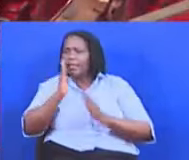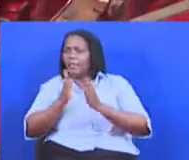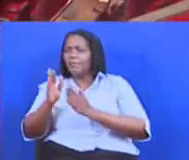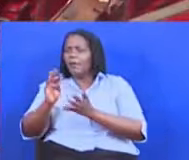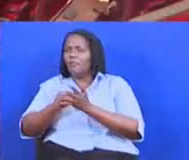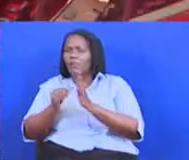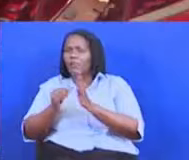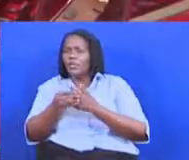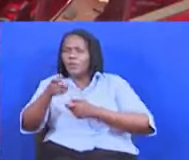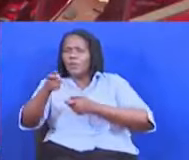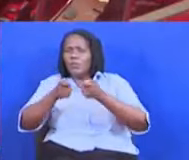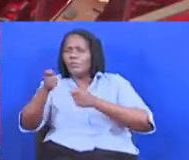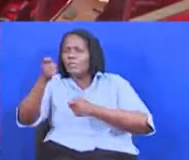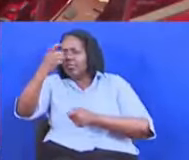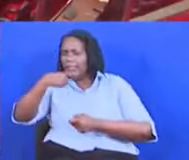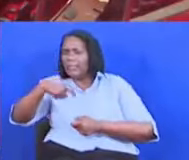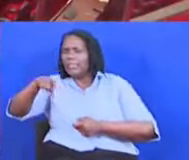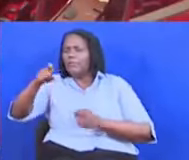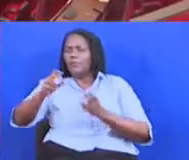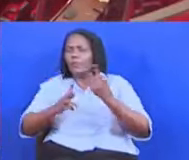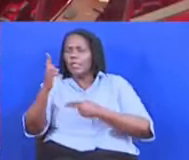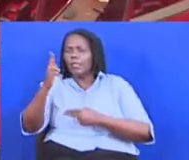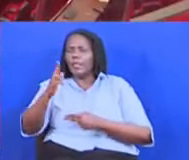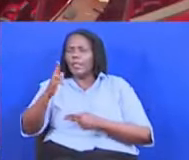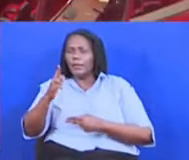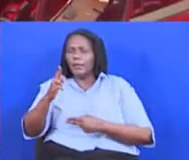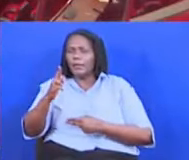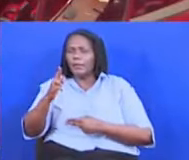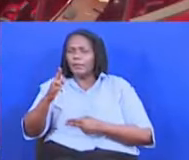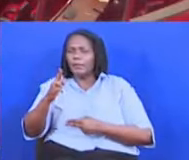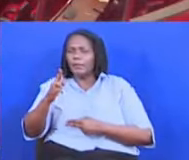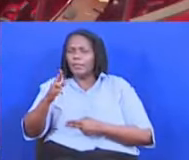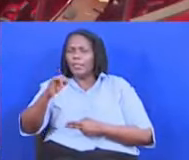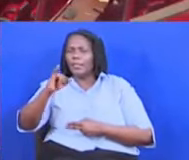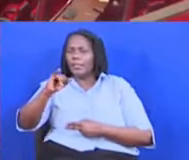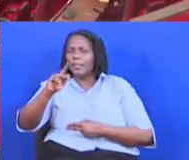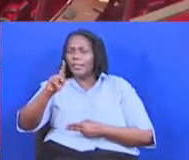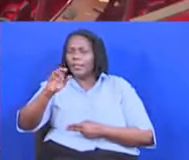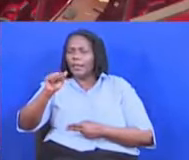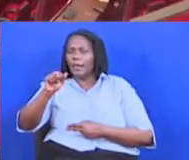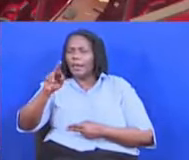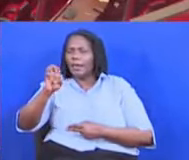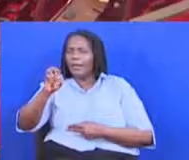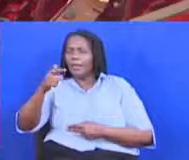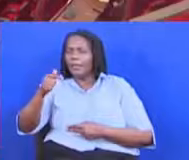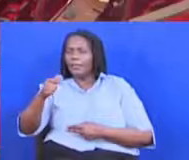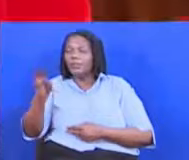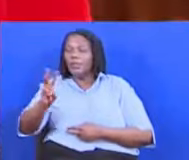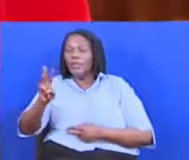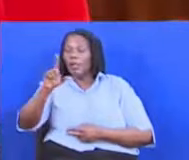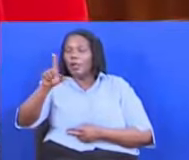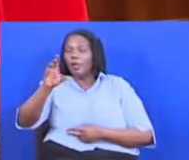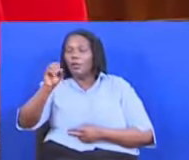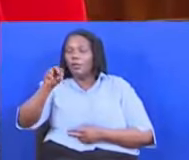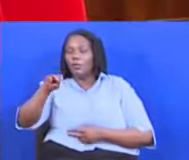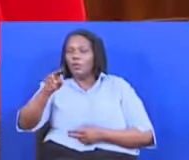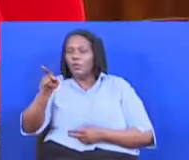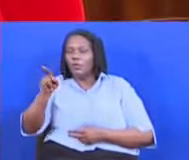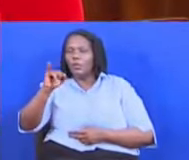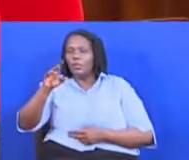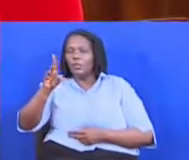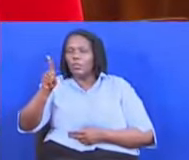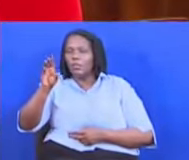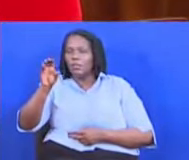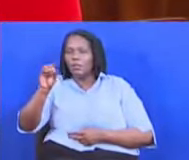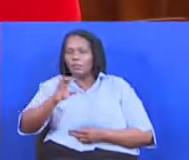wa kudhibiti tembo katika kata ya Engikaret wilayani Longido ambayo wamekuwa wasumbufu sana na wanasababisha madhara kwa